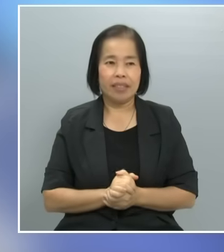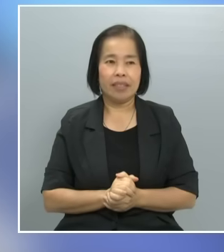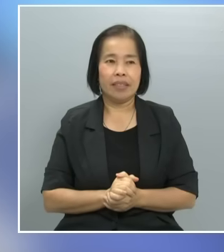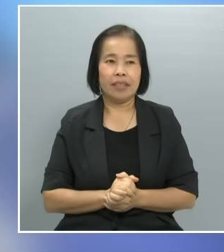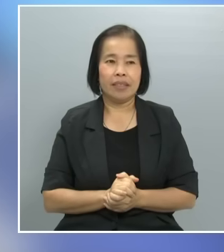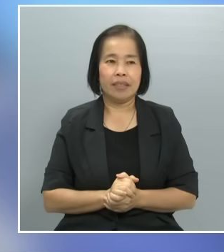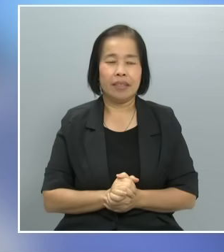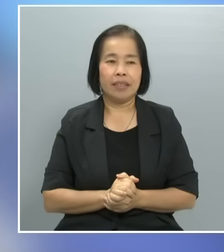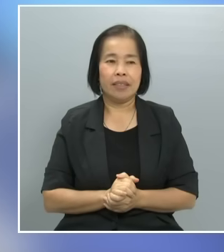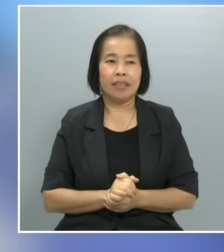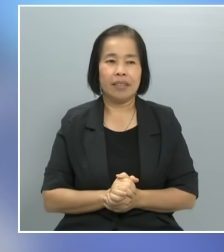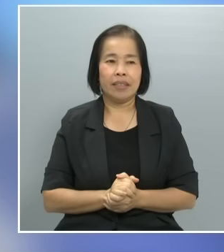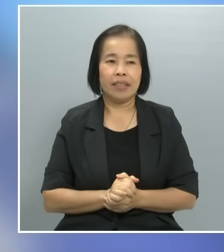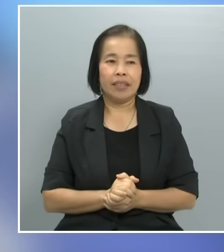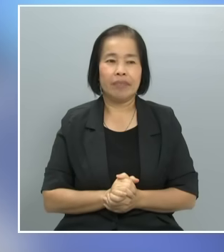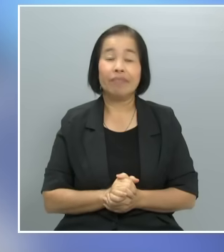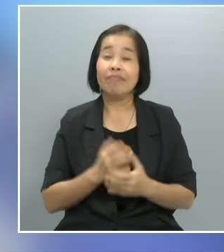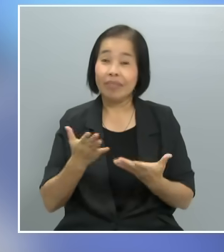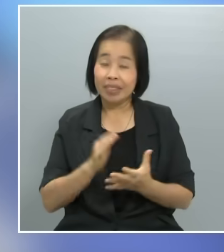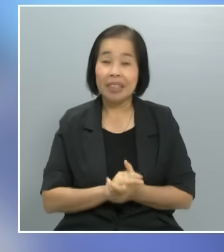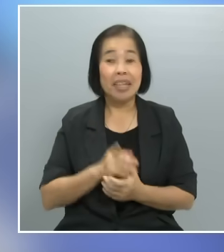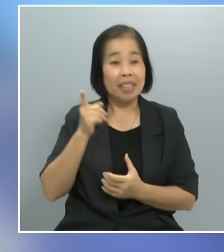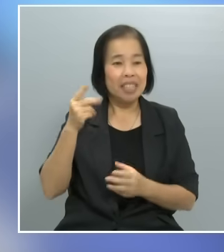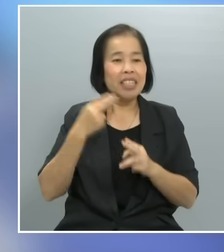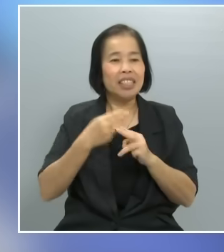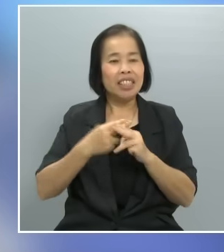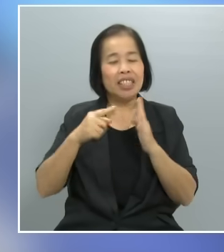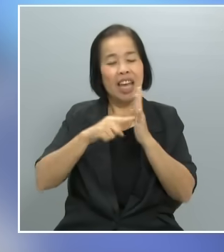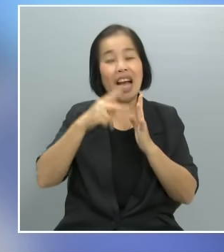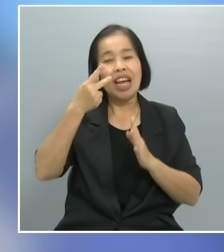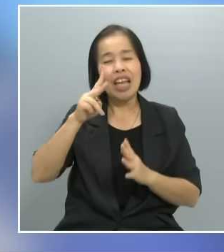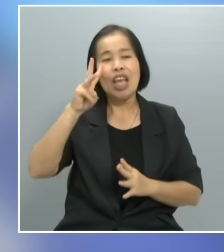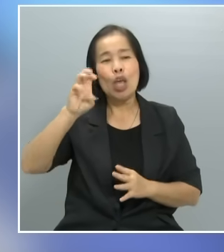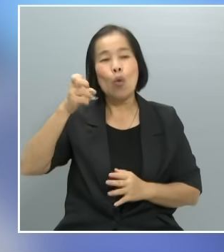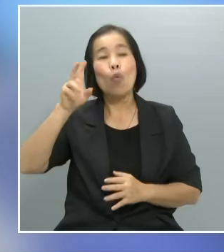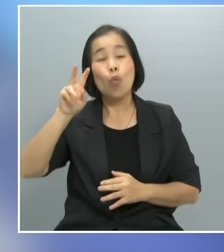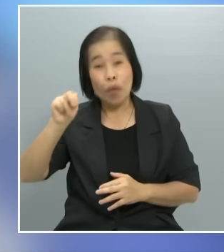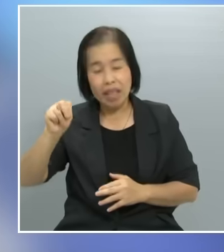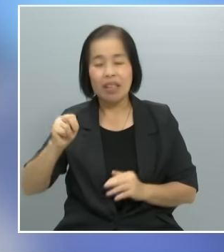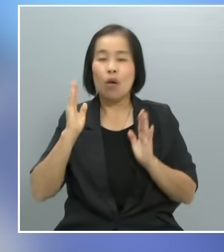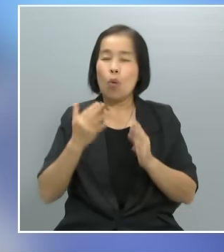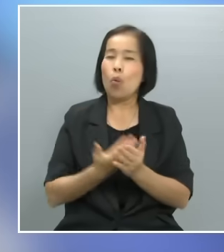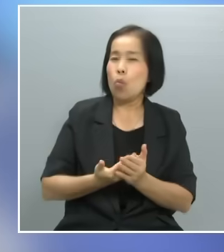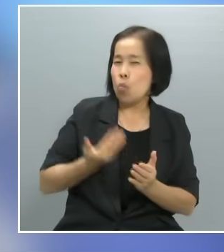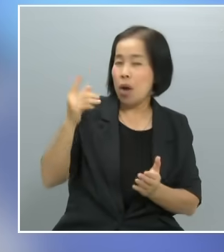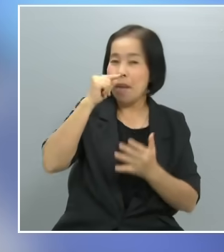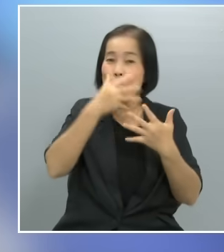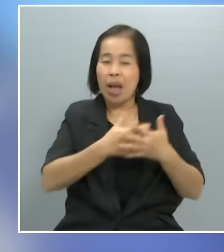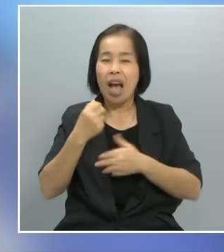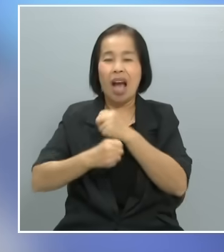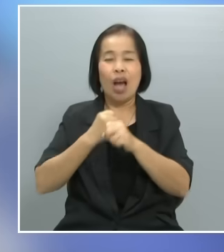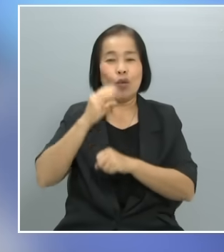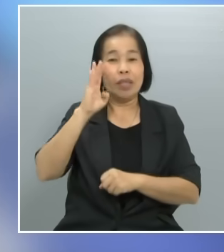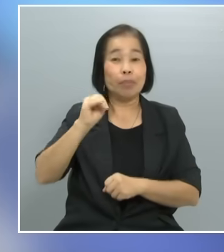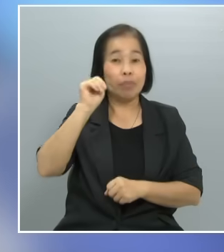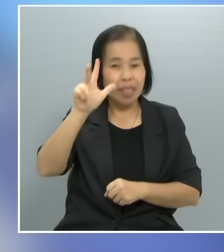นี่น้องเจนคะคนนี้คุณเควิน อ๋อนักธุรกิจอสังหาริมทรัพย์ชาวอเมริกันอายุ43ปี